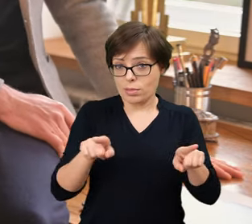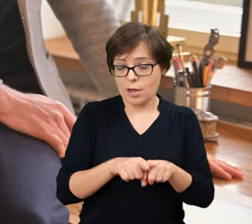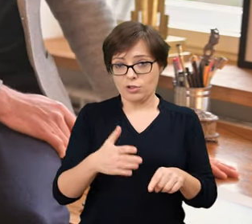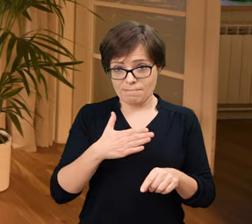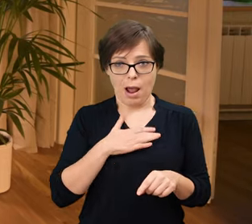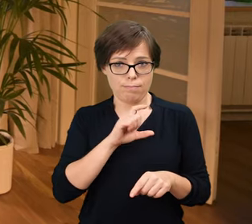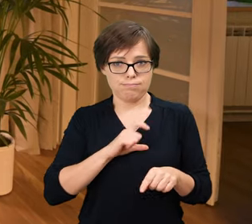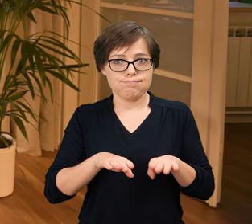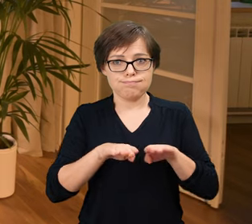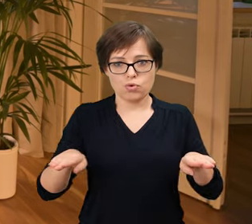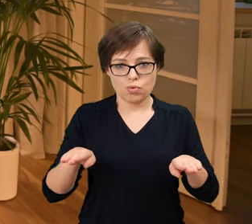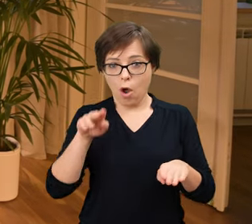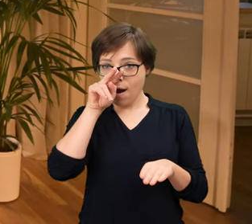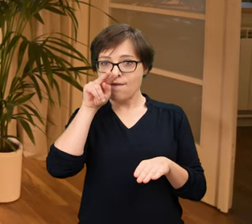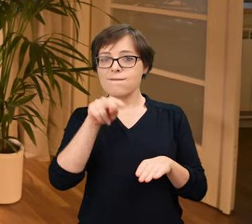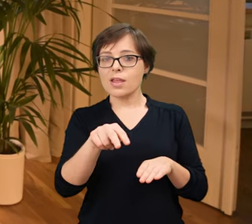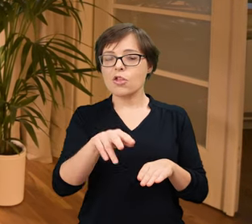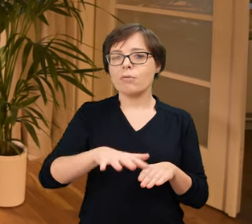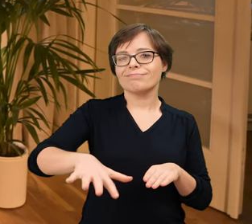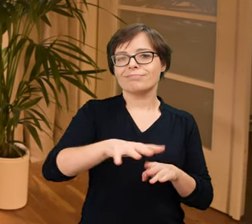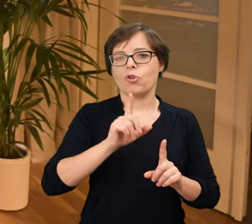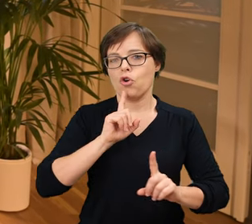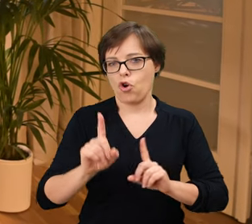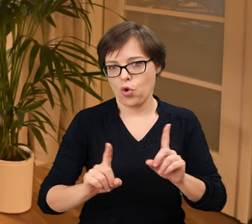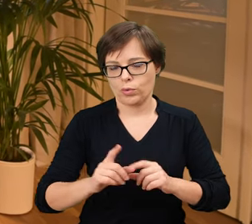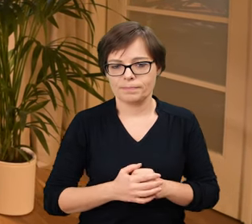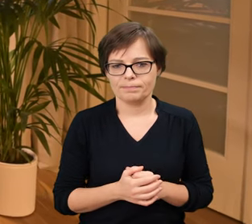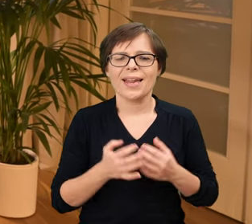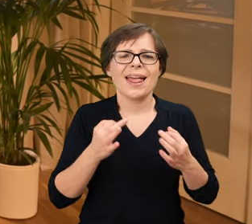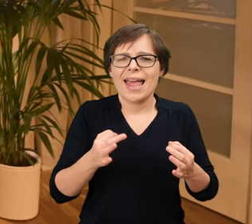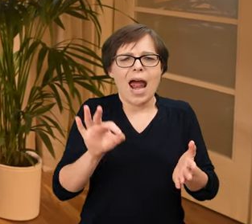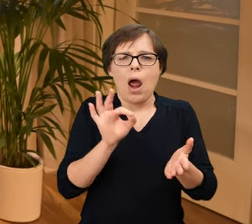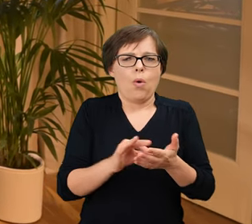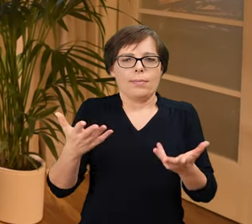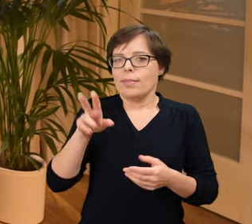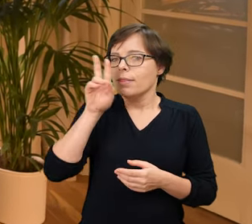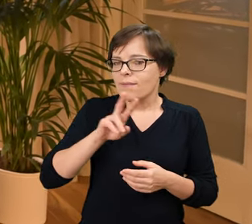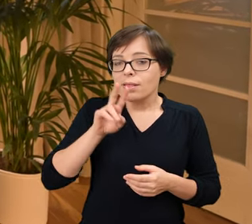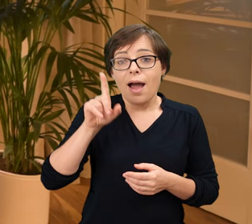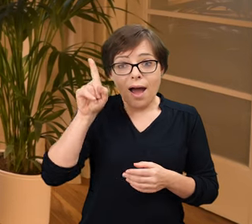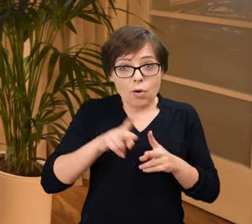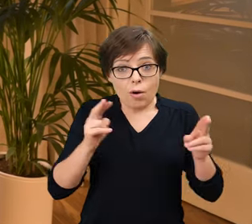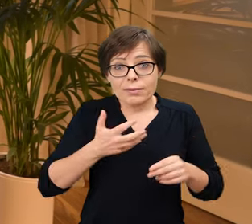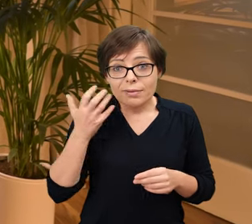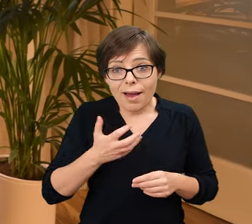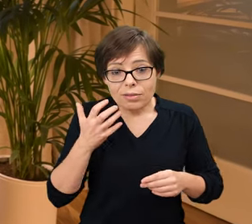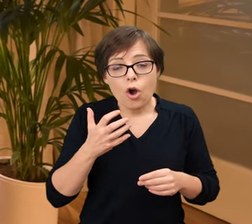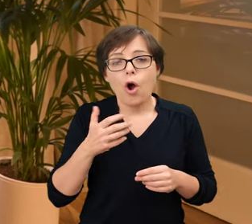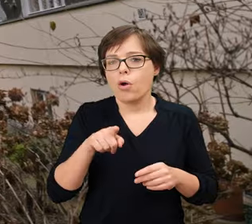biurko z widokiem na ogród. Teraz tego nie widać, ale latem jest to